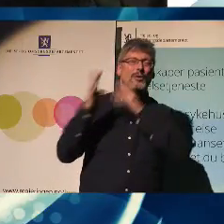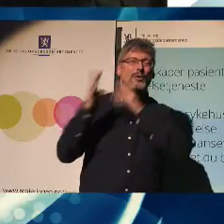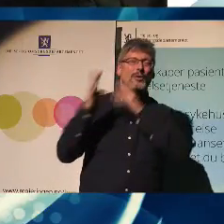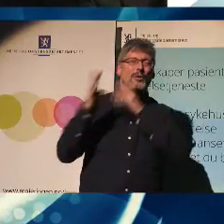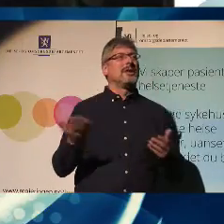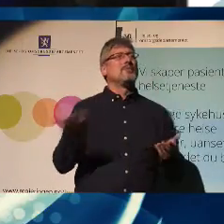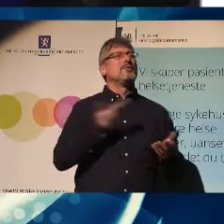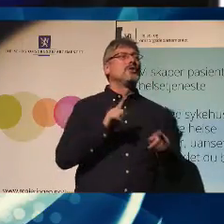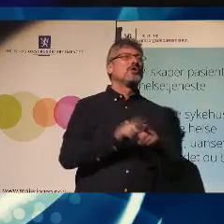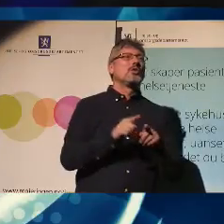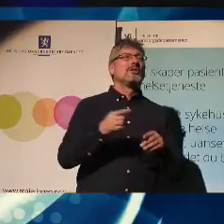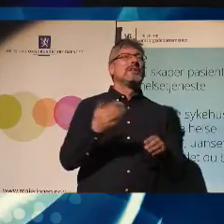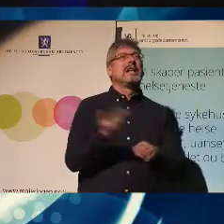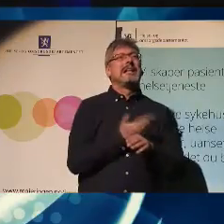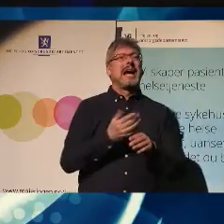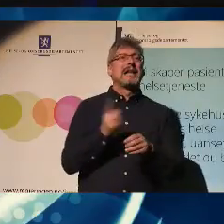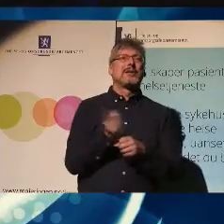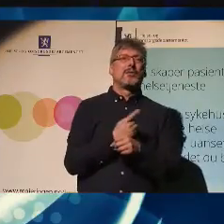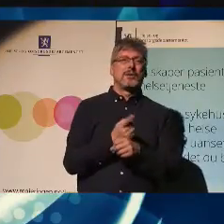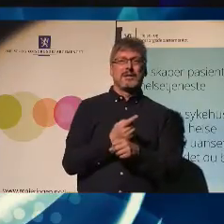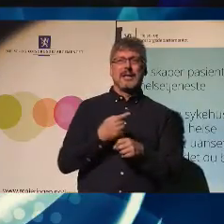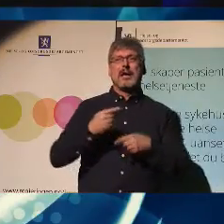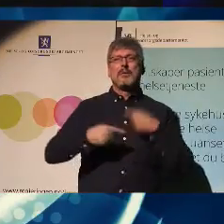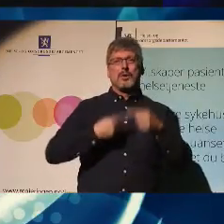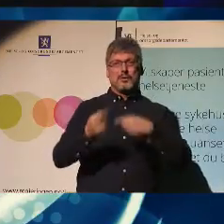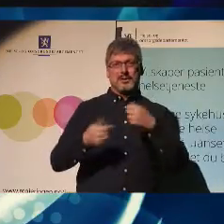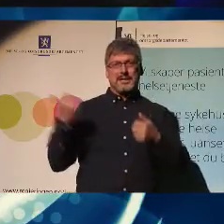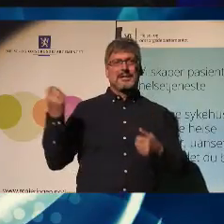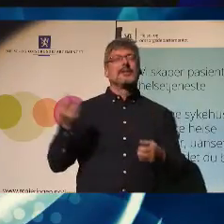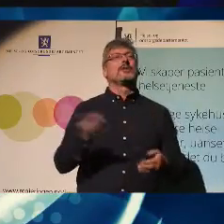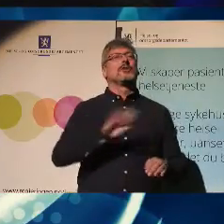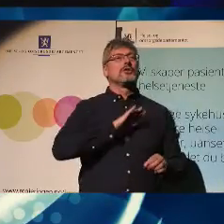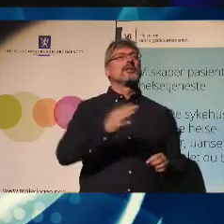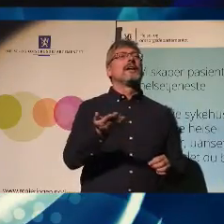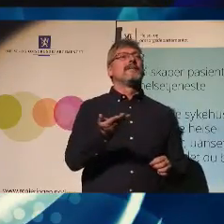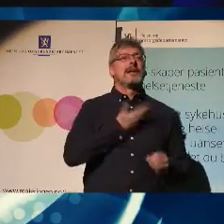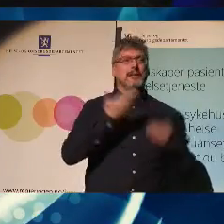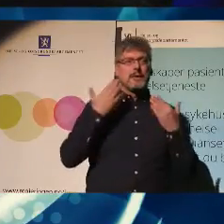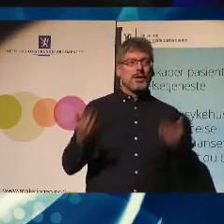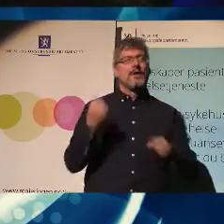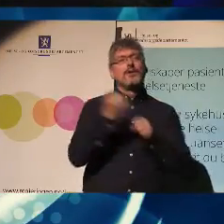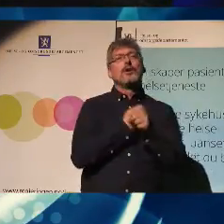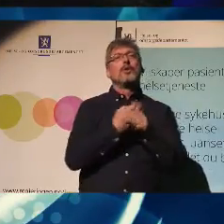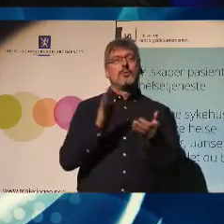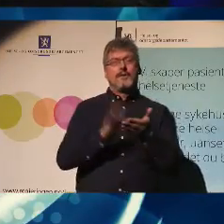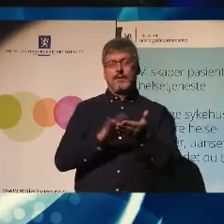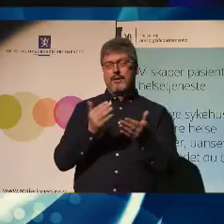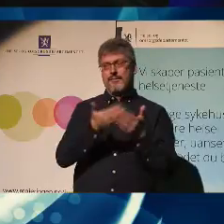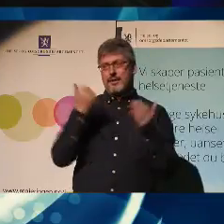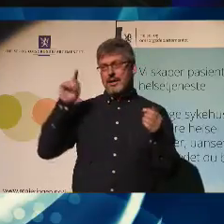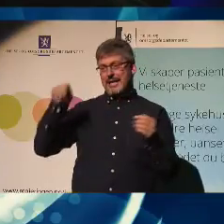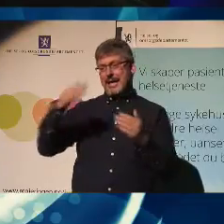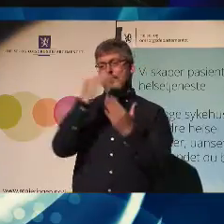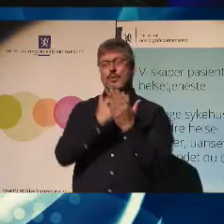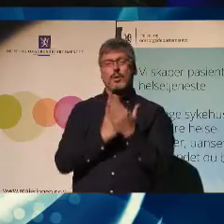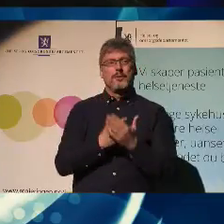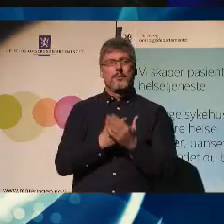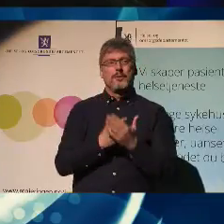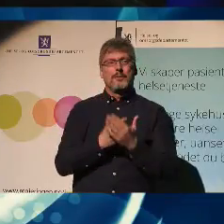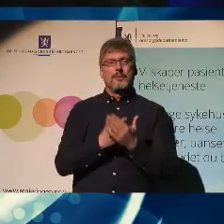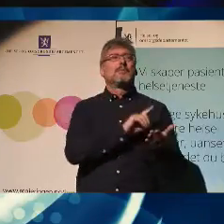sånne læringsorienterte, iterative prosesser rundt omkring akkurat nå. Det synes jeg veldig bra, og det det vi jobber utifra også i dette programmet, sånn at man ikke